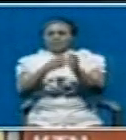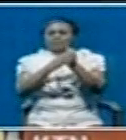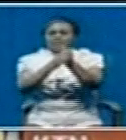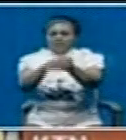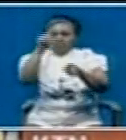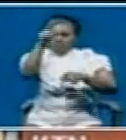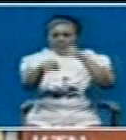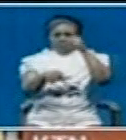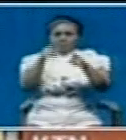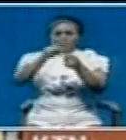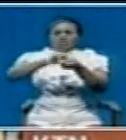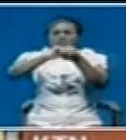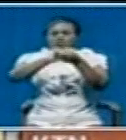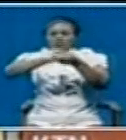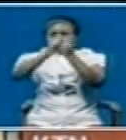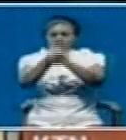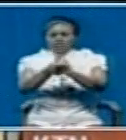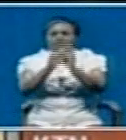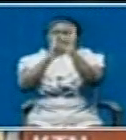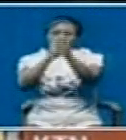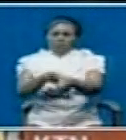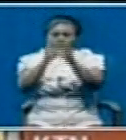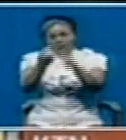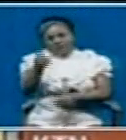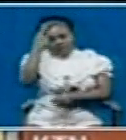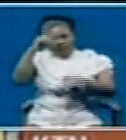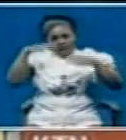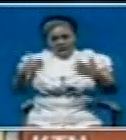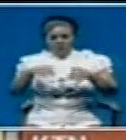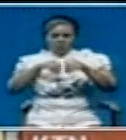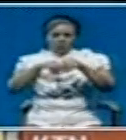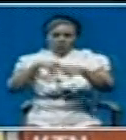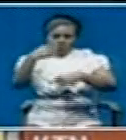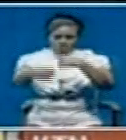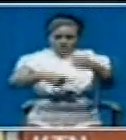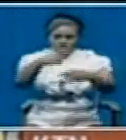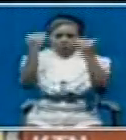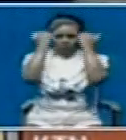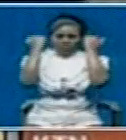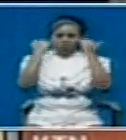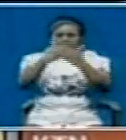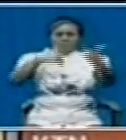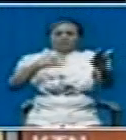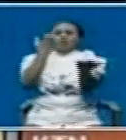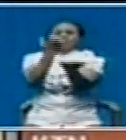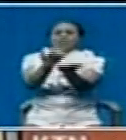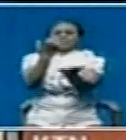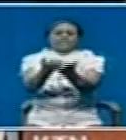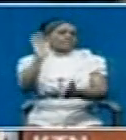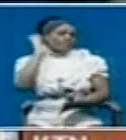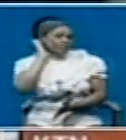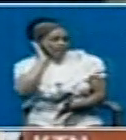mashtaka walibadilishana ripoti na kuelewana kuhusu kuendelea kwa kesi hiyo kabla ya mashahidi kuanza